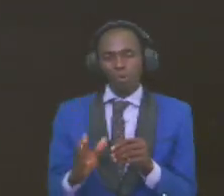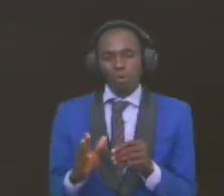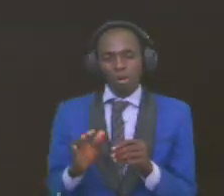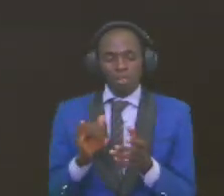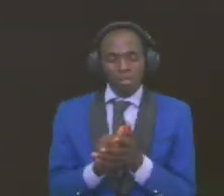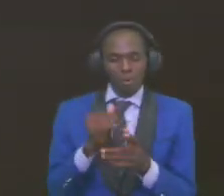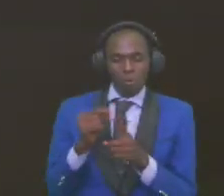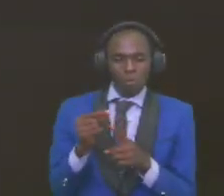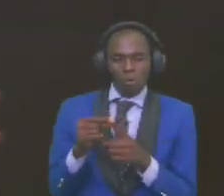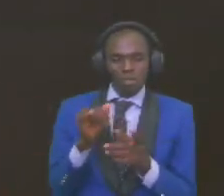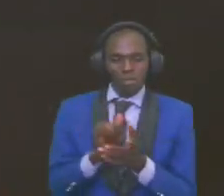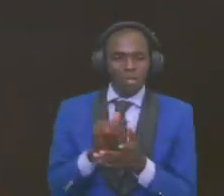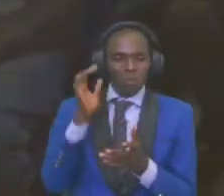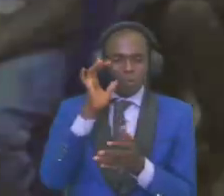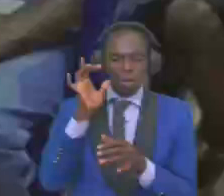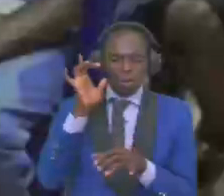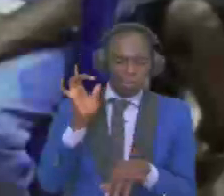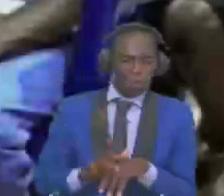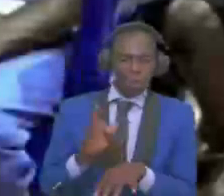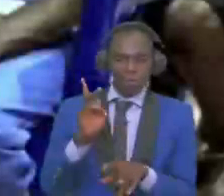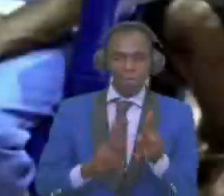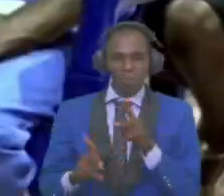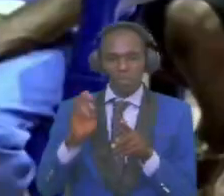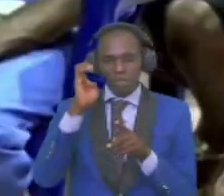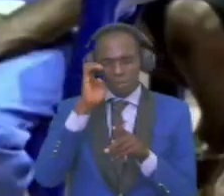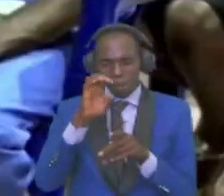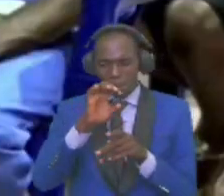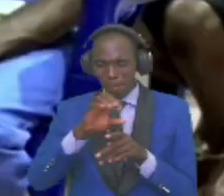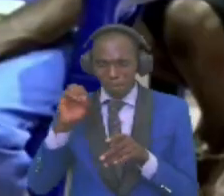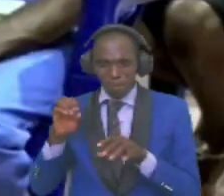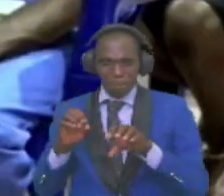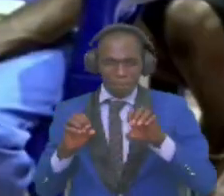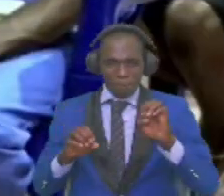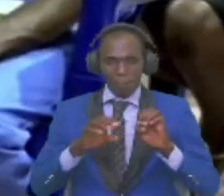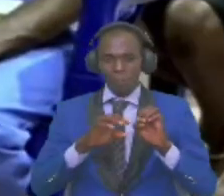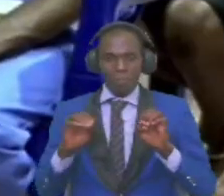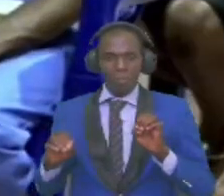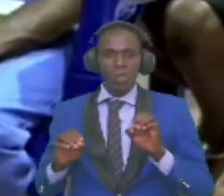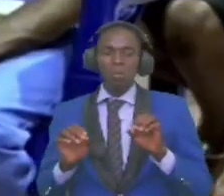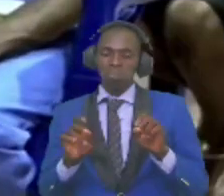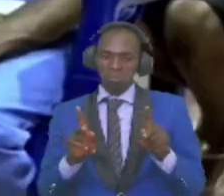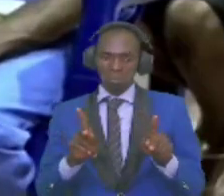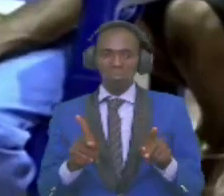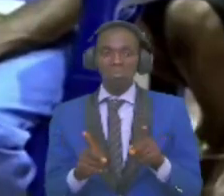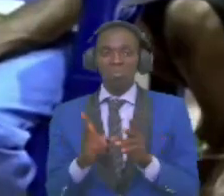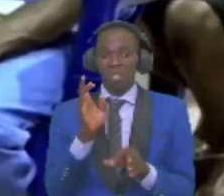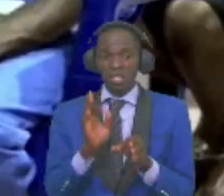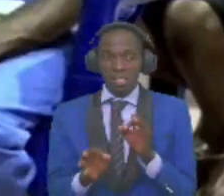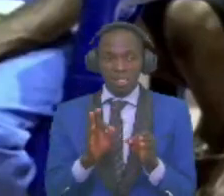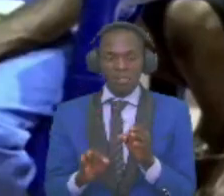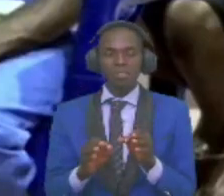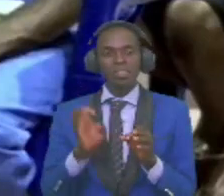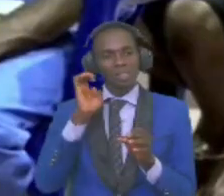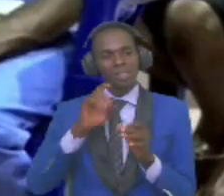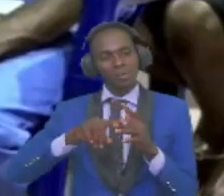doline ce qui va piquer les gerbes blesser les gens qu il aussi d'accord isf c'est ainsi qu'il